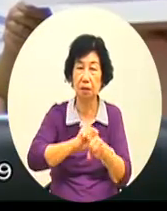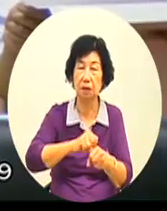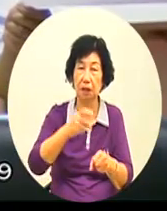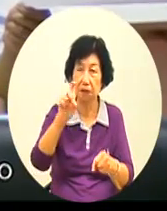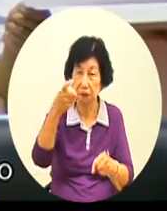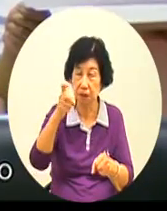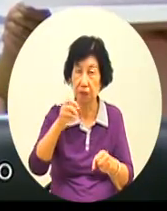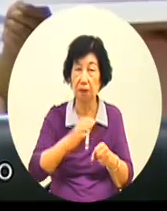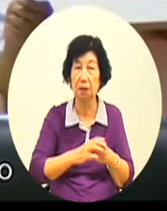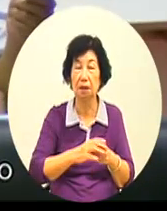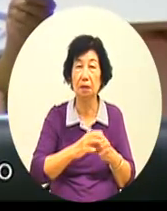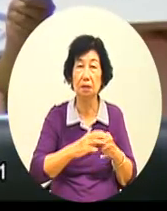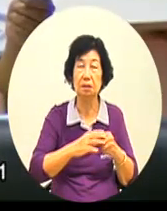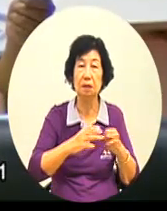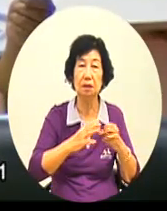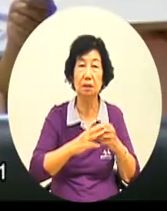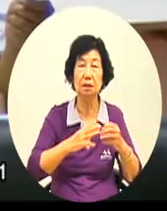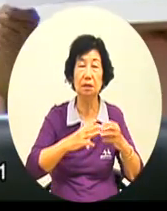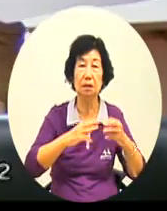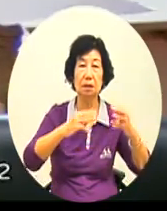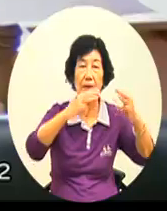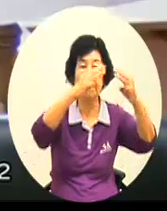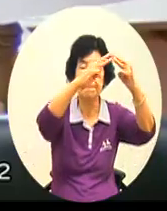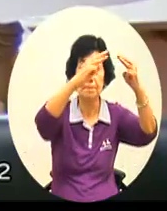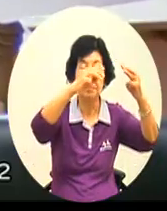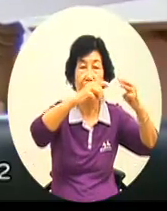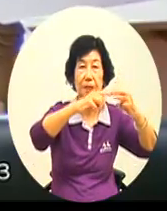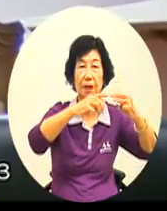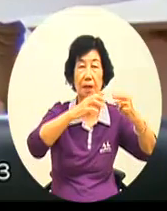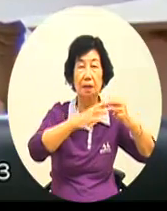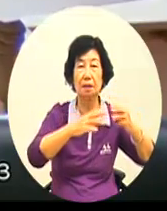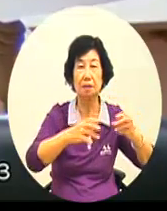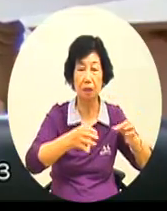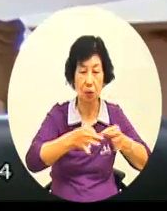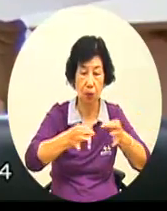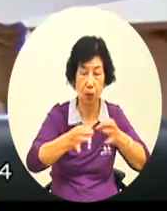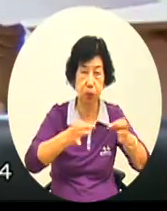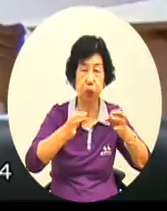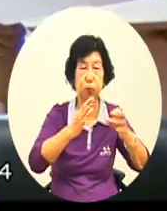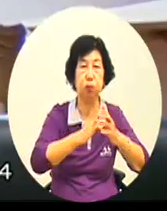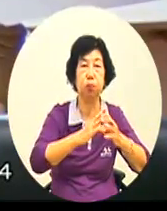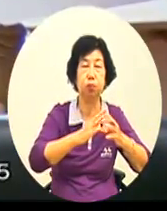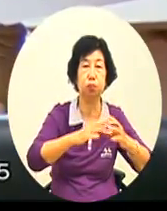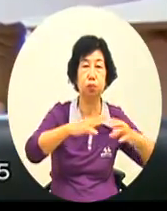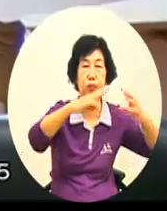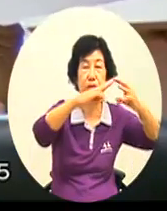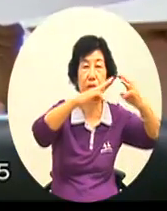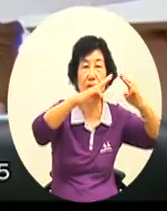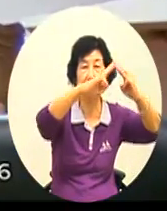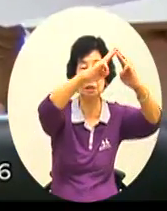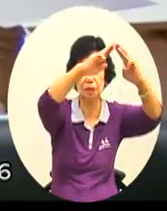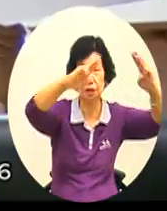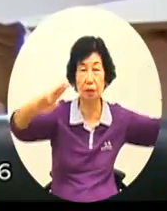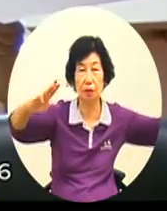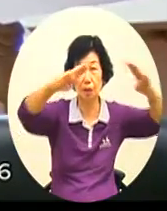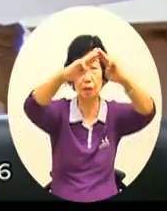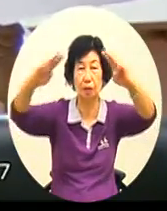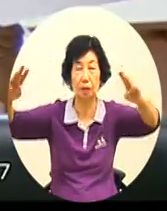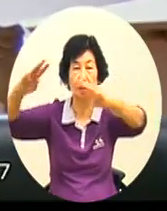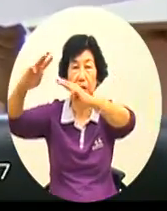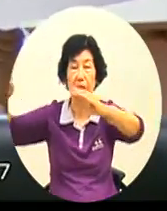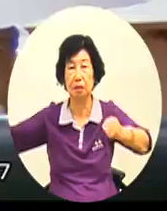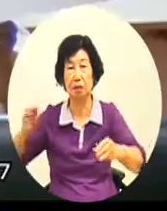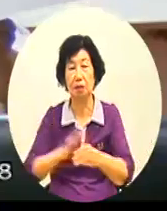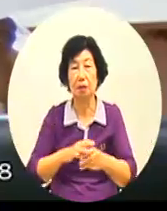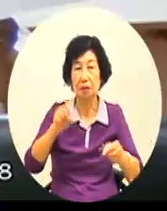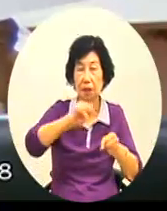篷，这个帐篷呢，雇做生意的，一个帐篷大概500块，啊，再贵800，那么